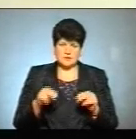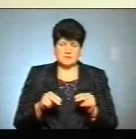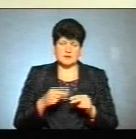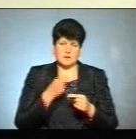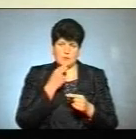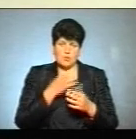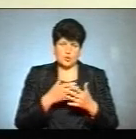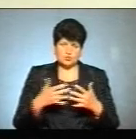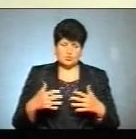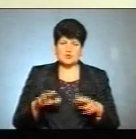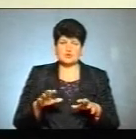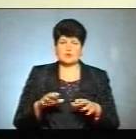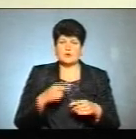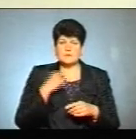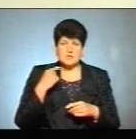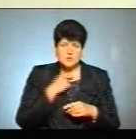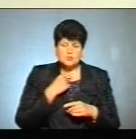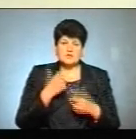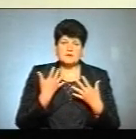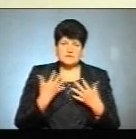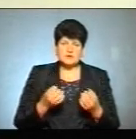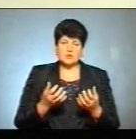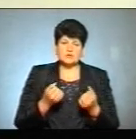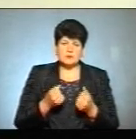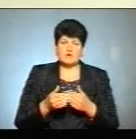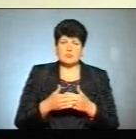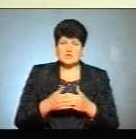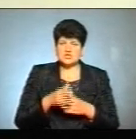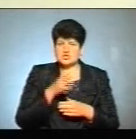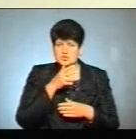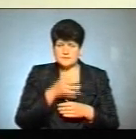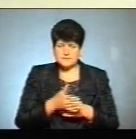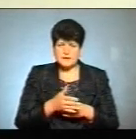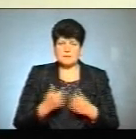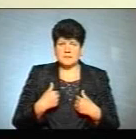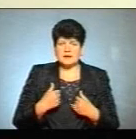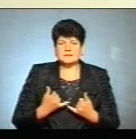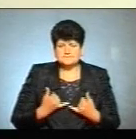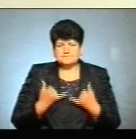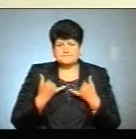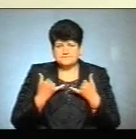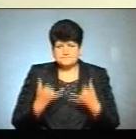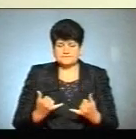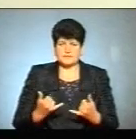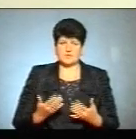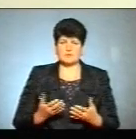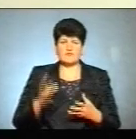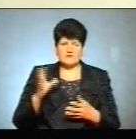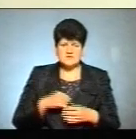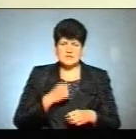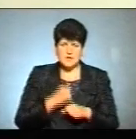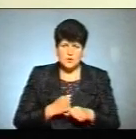походження, вже звернулися і отримують їх в якнайкоротший термін. Тобто ми йдемо на зустріч і це все